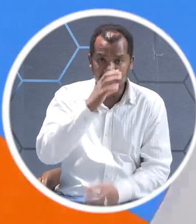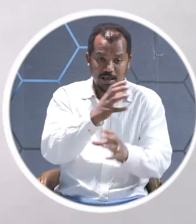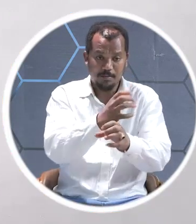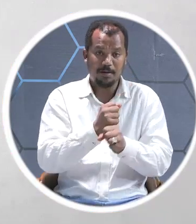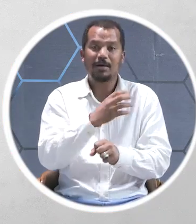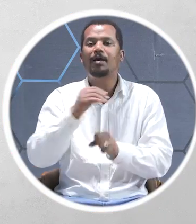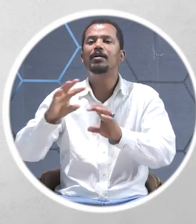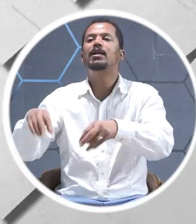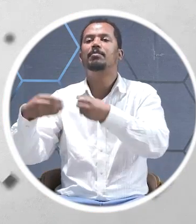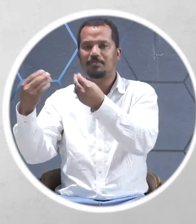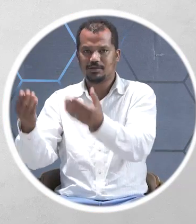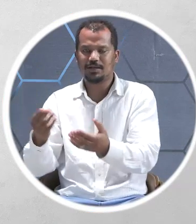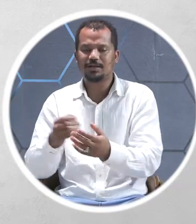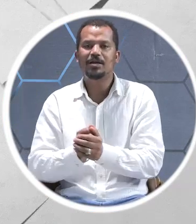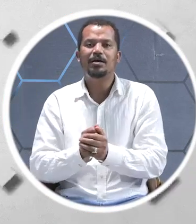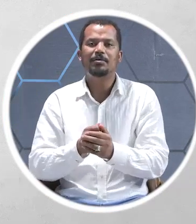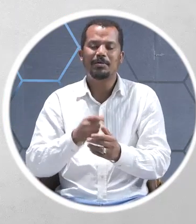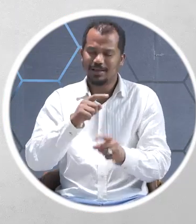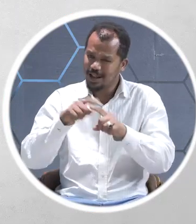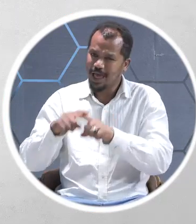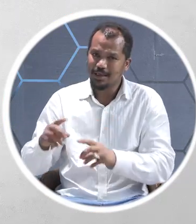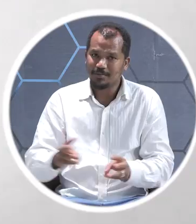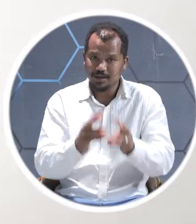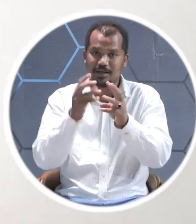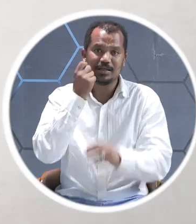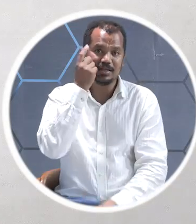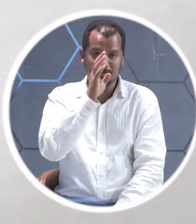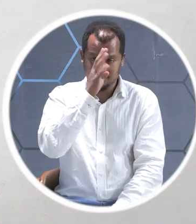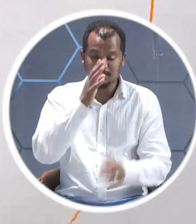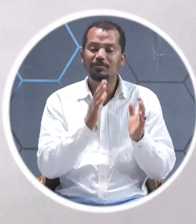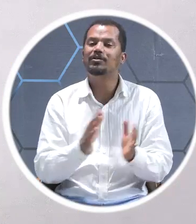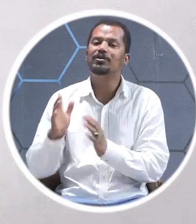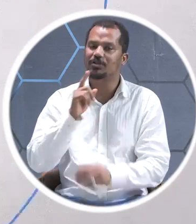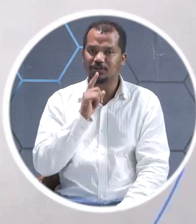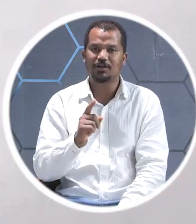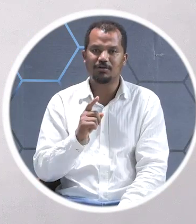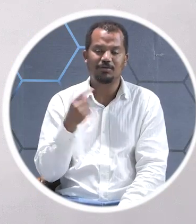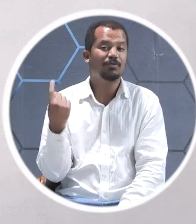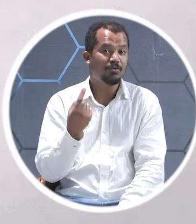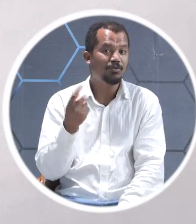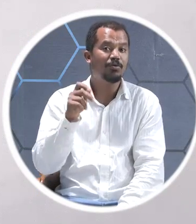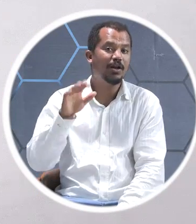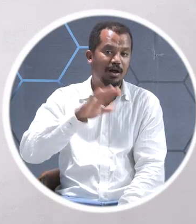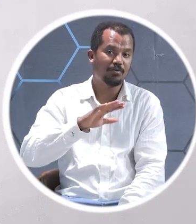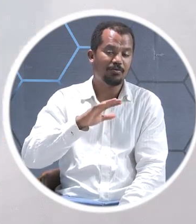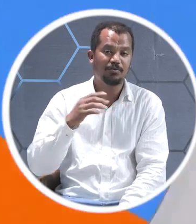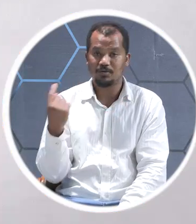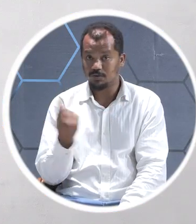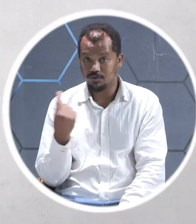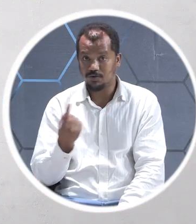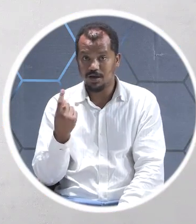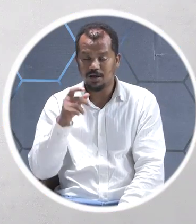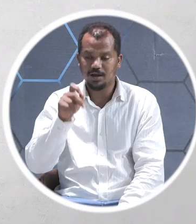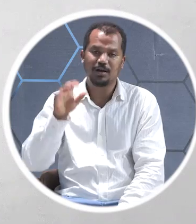መረጃ በማፈላለግ በመቀበልና በመስጠት በተለያየ መንገድ ግንዛቤ የሚፈጠርበት ዝግጅት ነው። ሁሌ